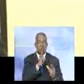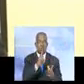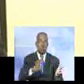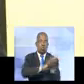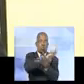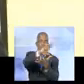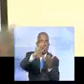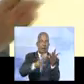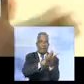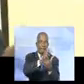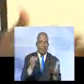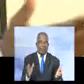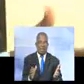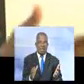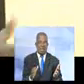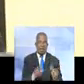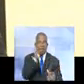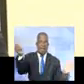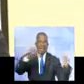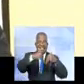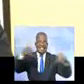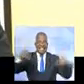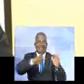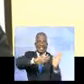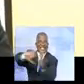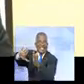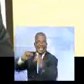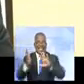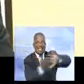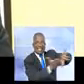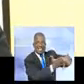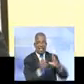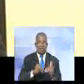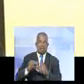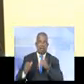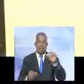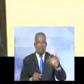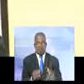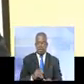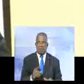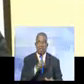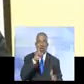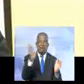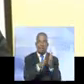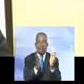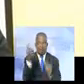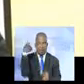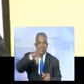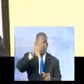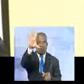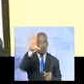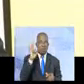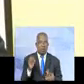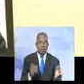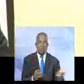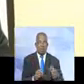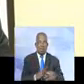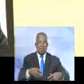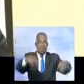l'exclusion, pour faire le pas d'aller vers l'autre. Et je voudrais vraiment vous féliciter pour le choix d'aller à